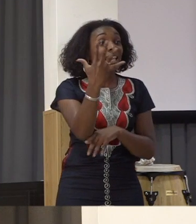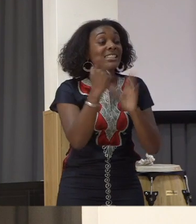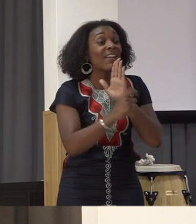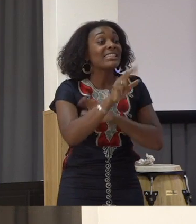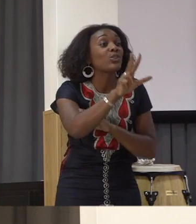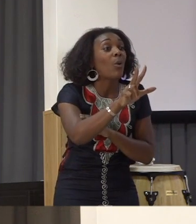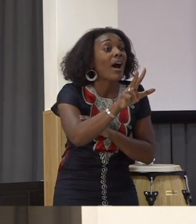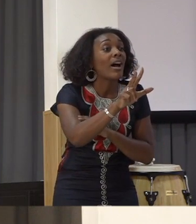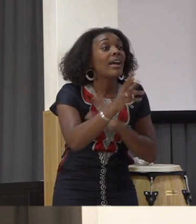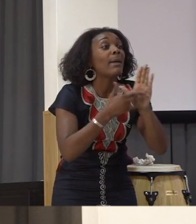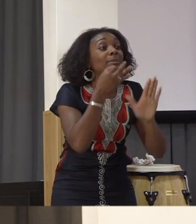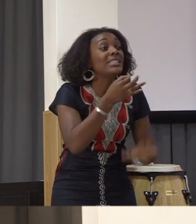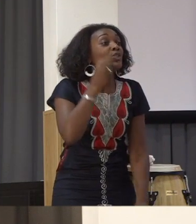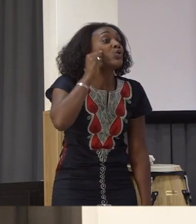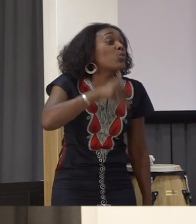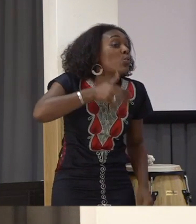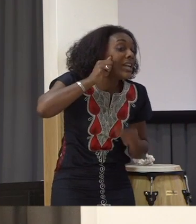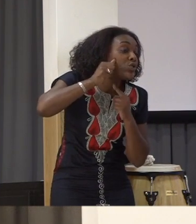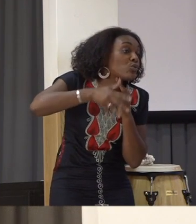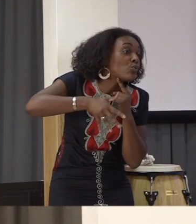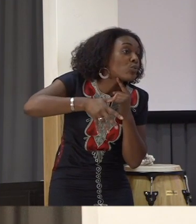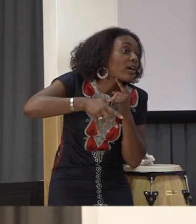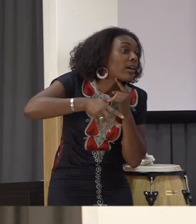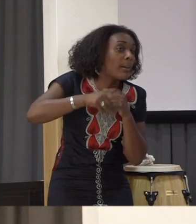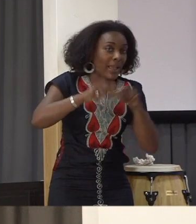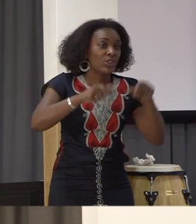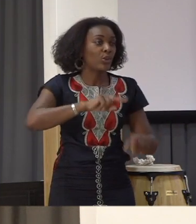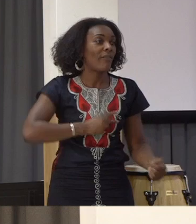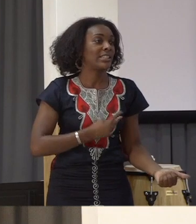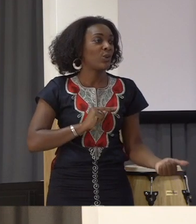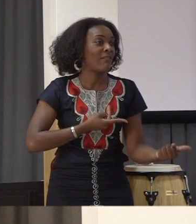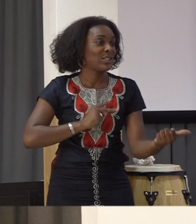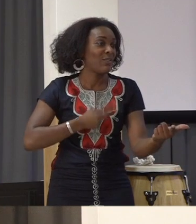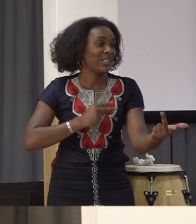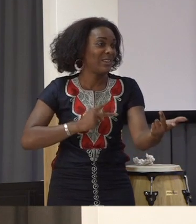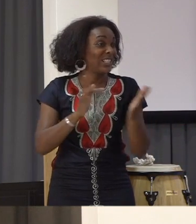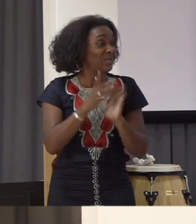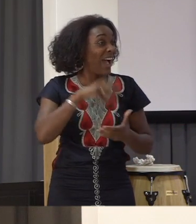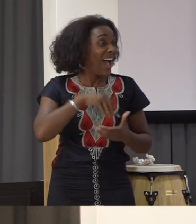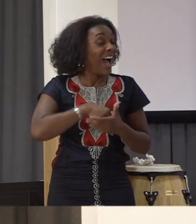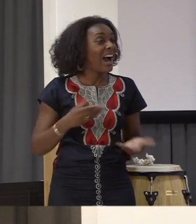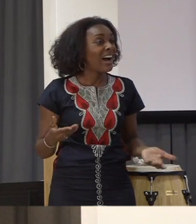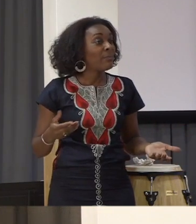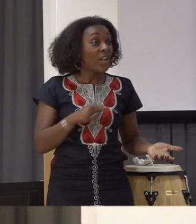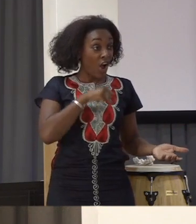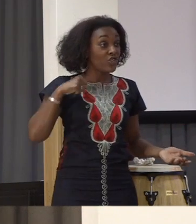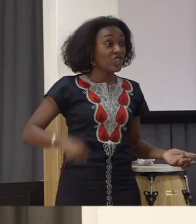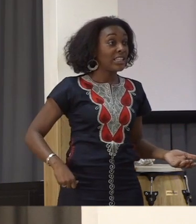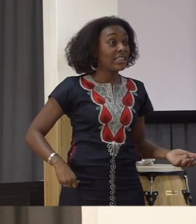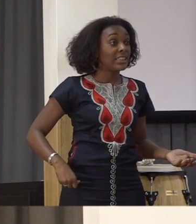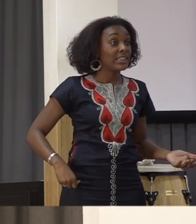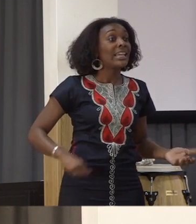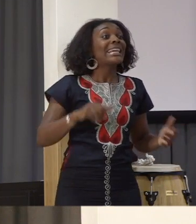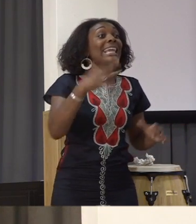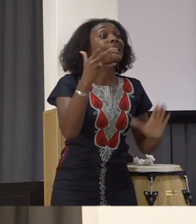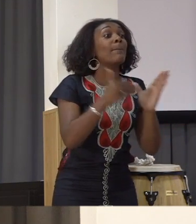que chaque jour, des hommes et des femmes se convertissent. Gloire à Dieu. En ce moment, en Chine, il y a environ 15 000 conversions par